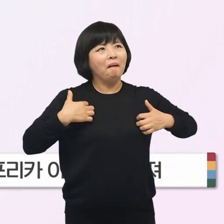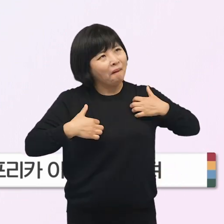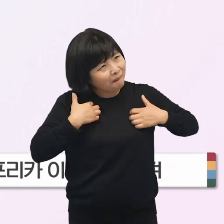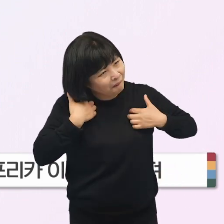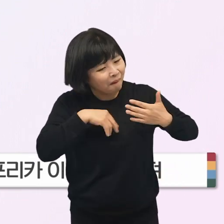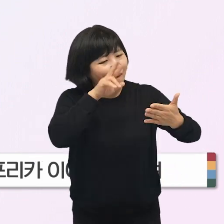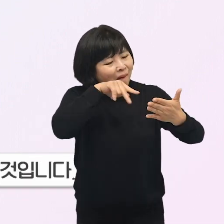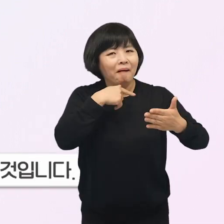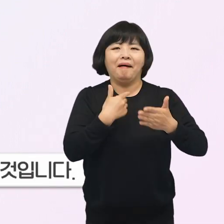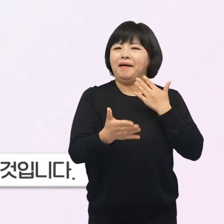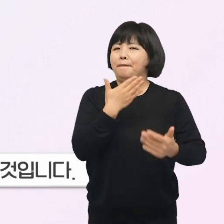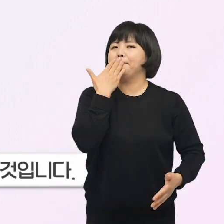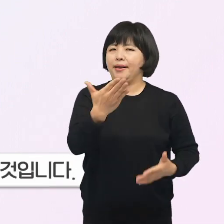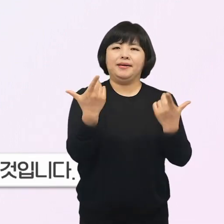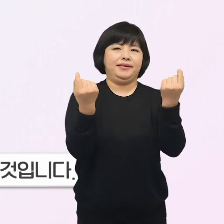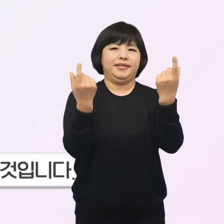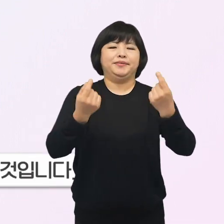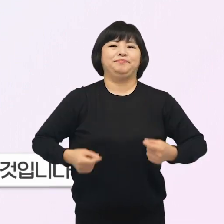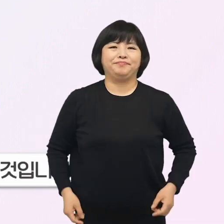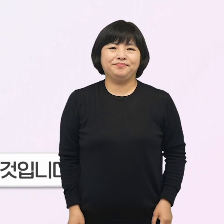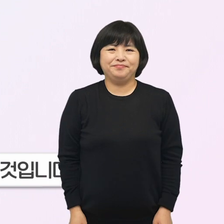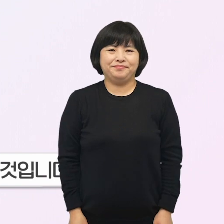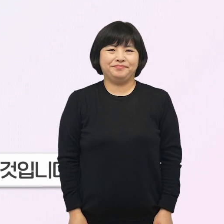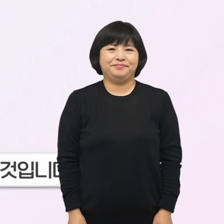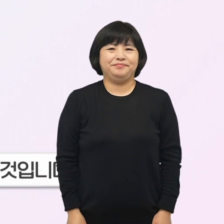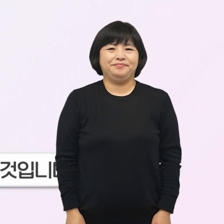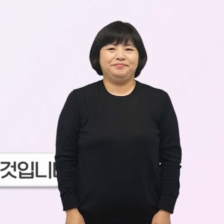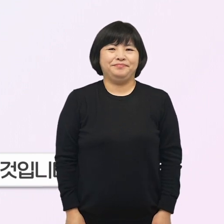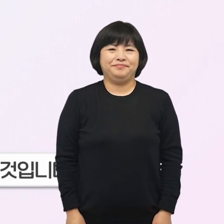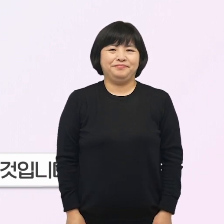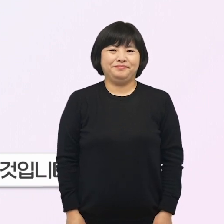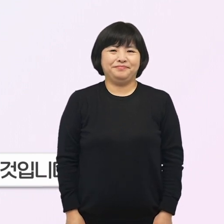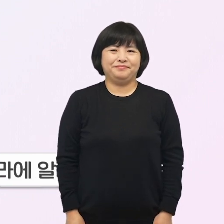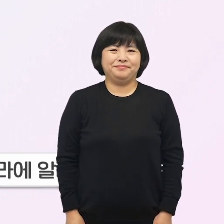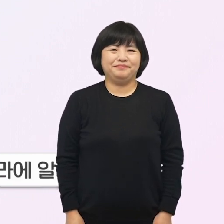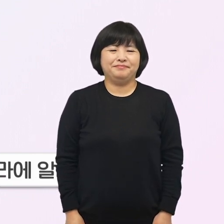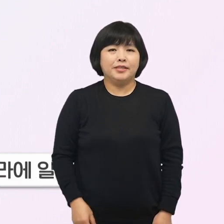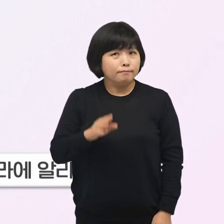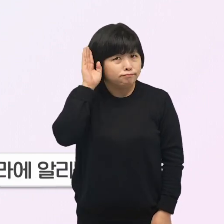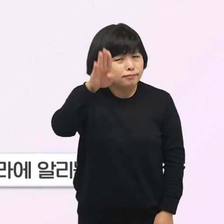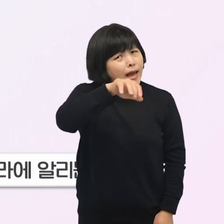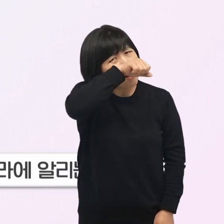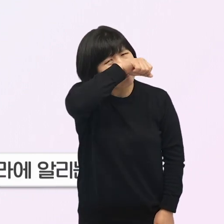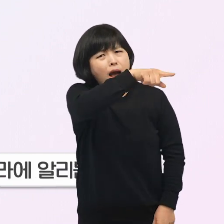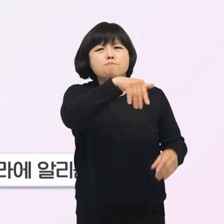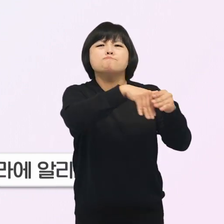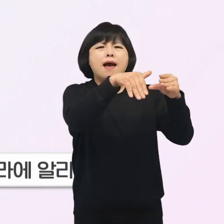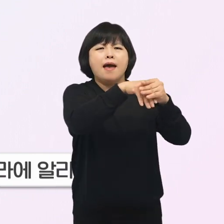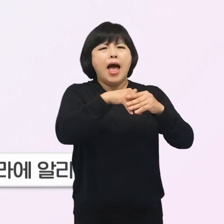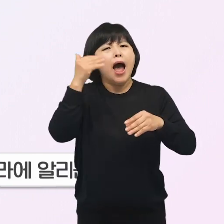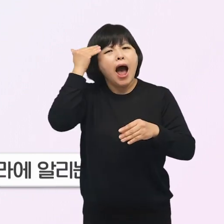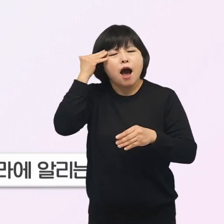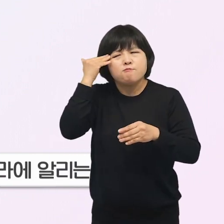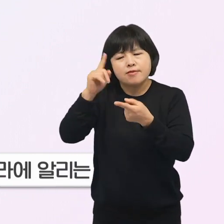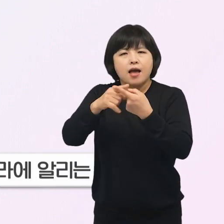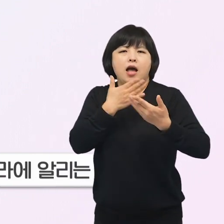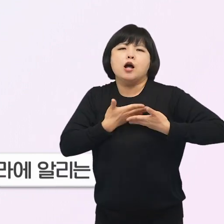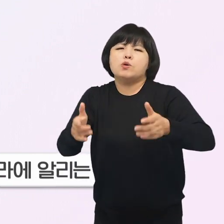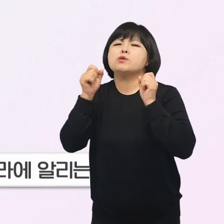이야기에 빠져 그 문화의 풍요로움을 맛볼 수 있을 것입니다. 앞으로도 아프리카의